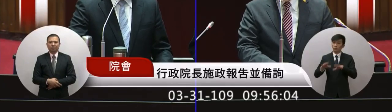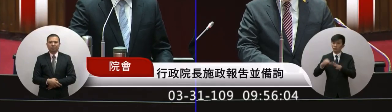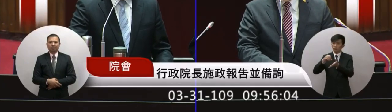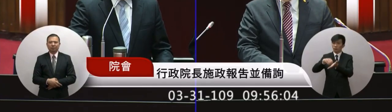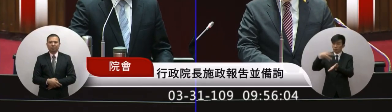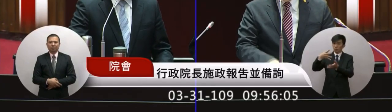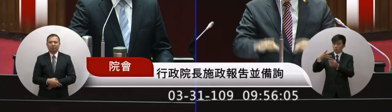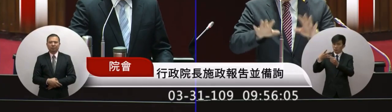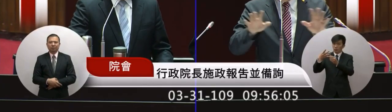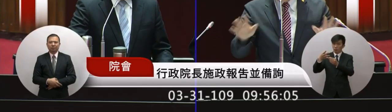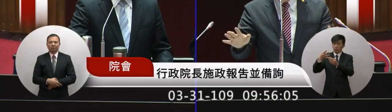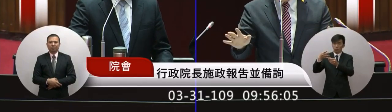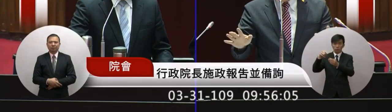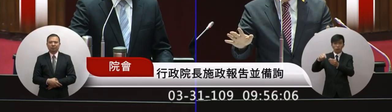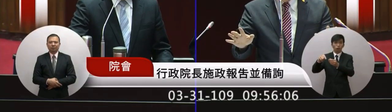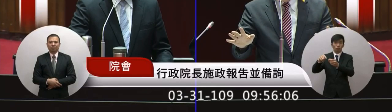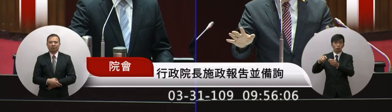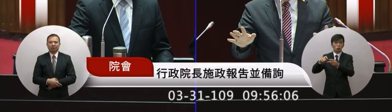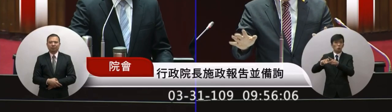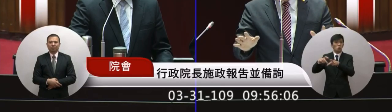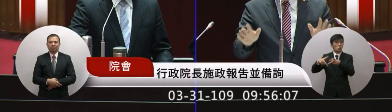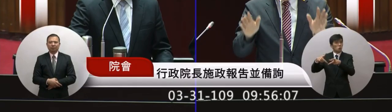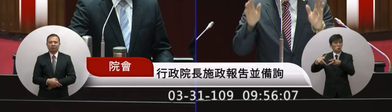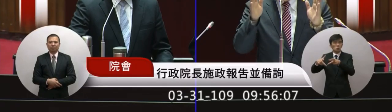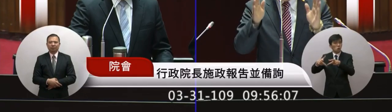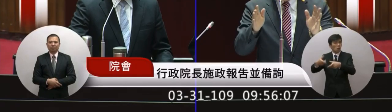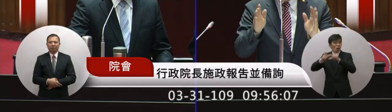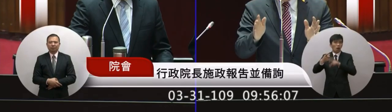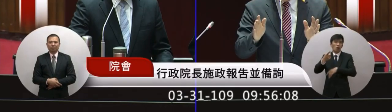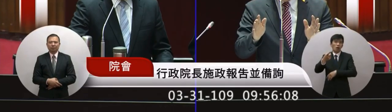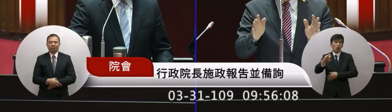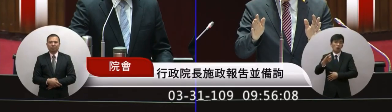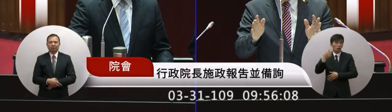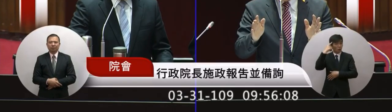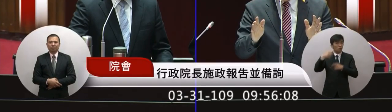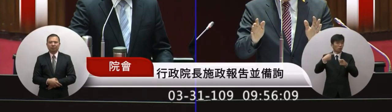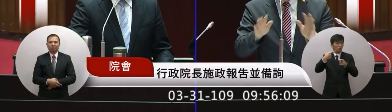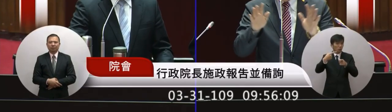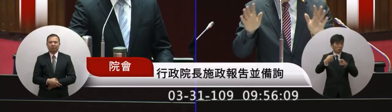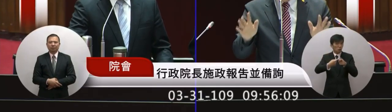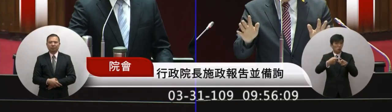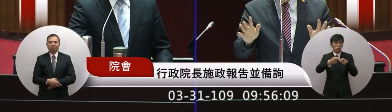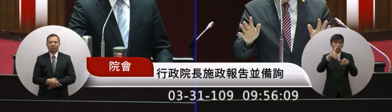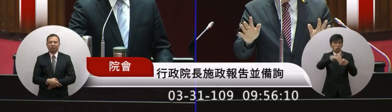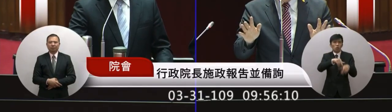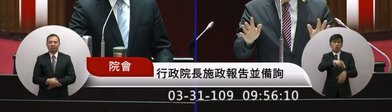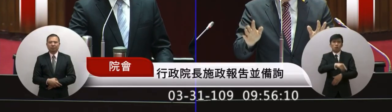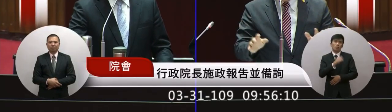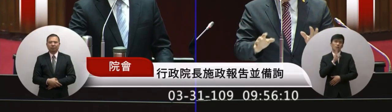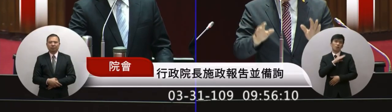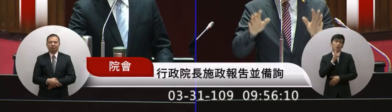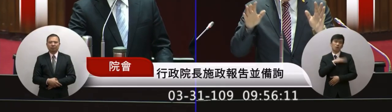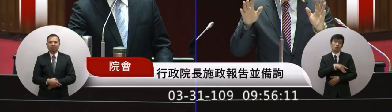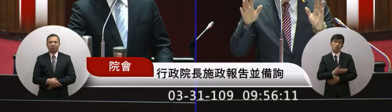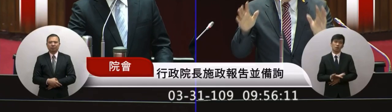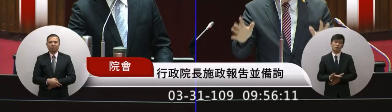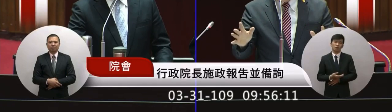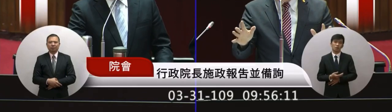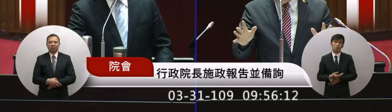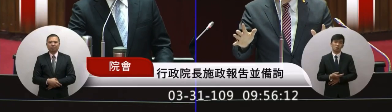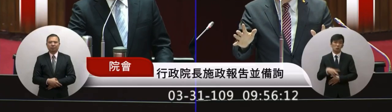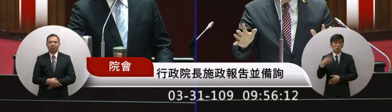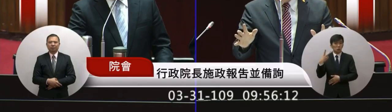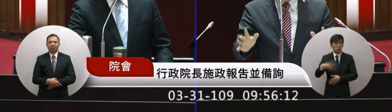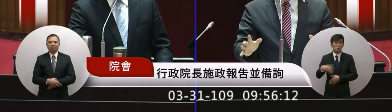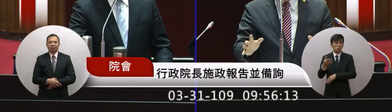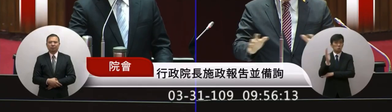已经完全没有机会的时候，那明年的这个公投它也变成一个无意义的公投，那我们要花这么多